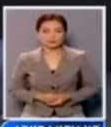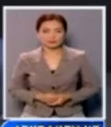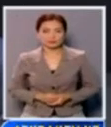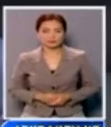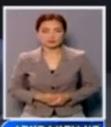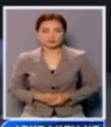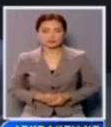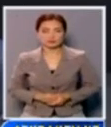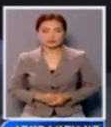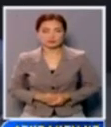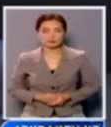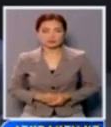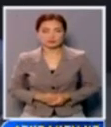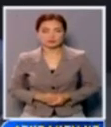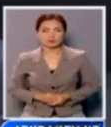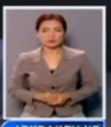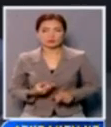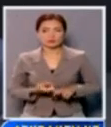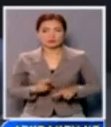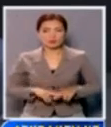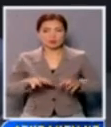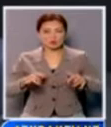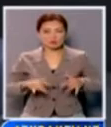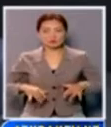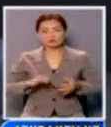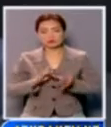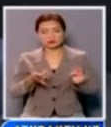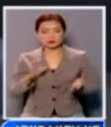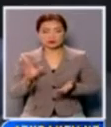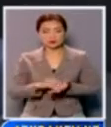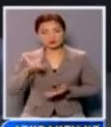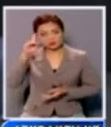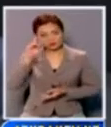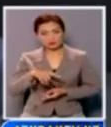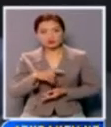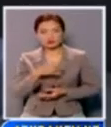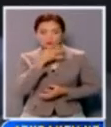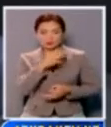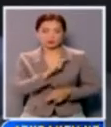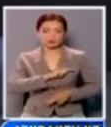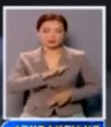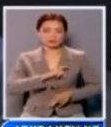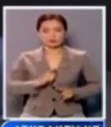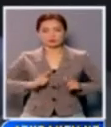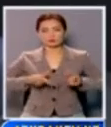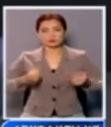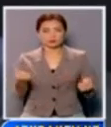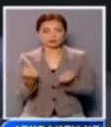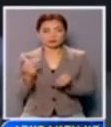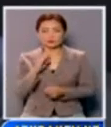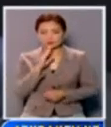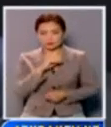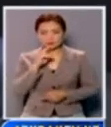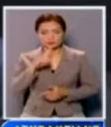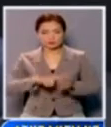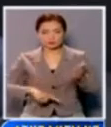салада, әр салада. Сондықтан IT технологияның бәрін жақсы білсең, сен қай салада да өзің үлесін